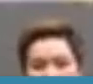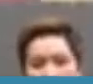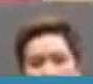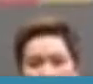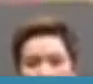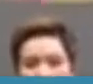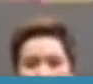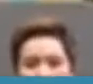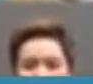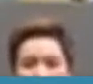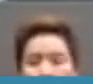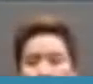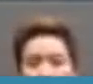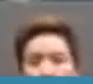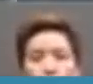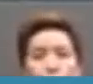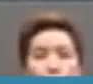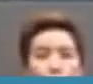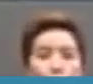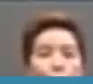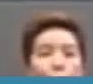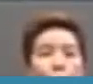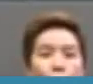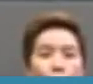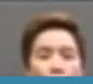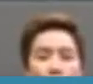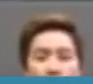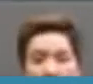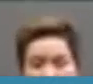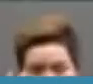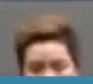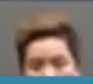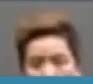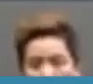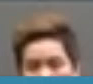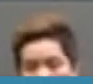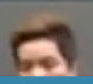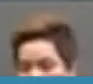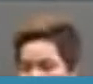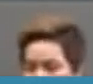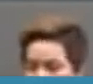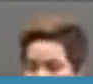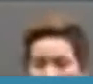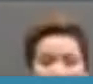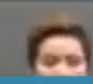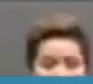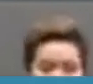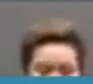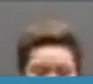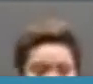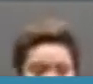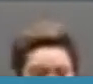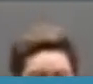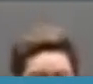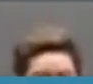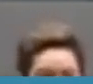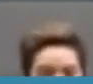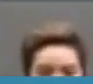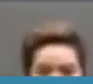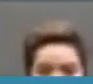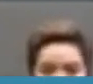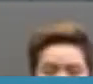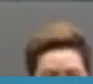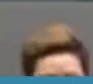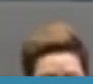าดูเรื่องจุดเปลี่ยนถ่ายสินค้ามาดูเรื่องศุลกากรเพราะว่าหนองคายตรงนี้เป็นประตูเศรษฐกิจสำคัญที่สุดอันหนึ่งเพราะว่าปริมาณการค้